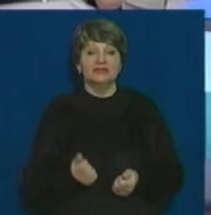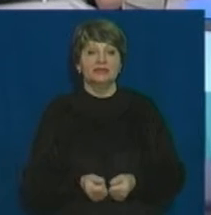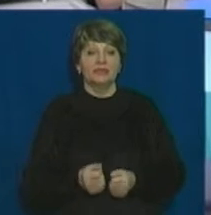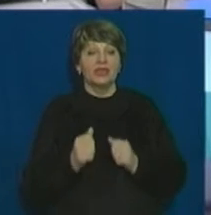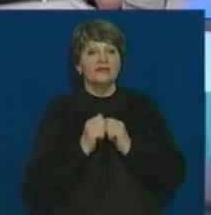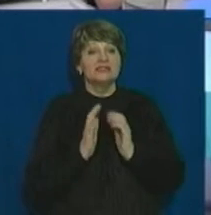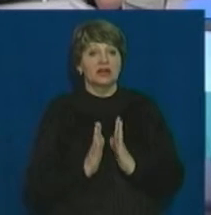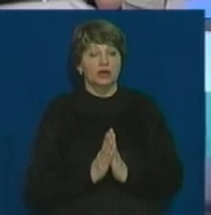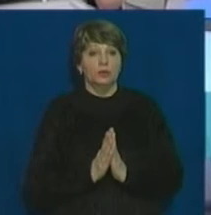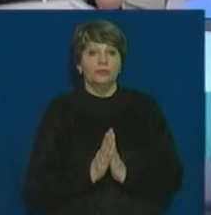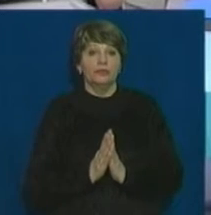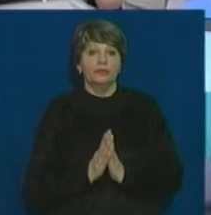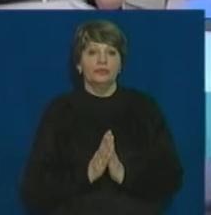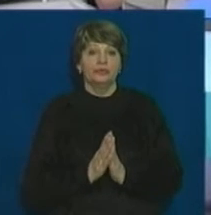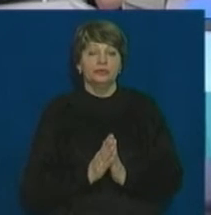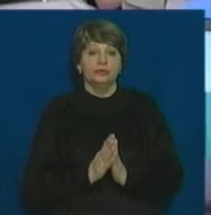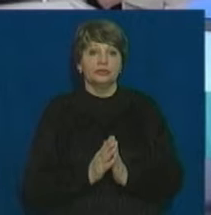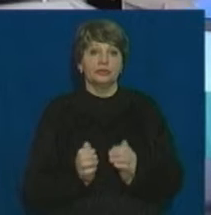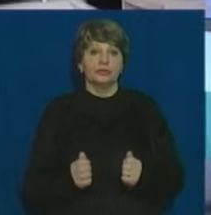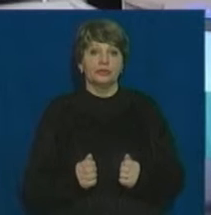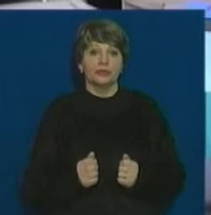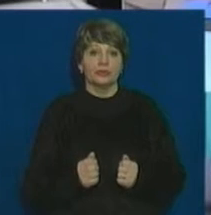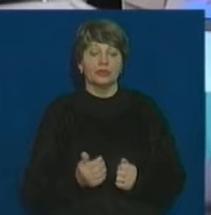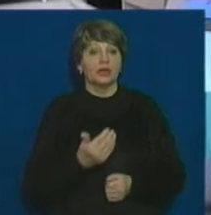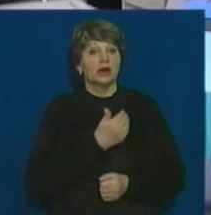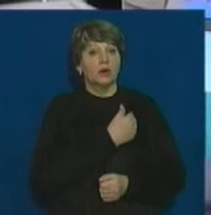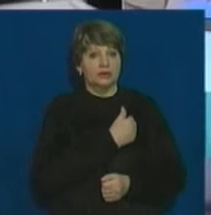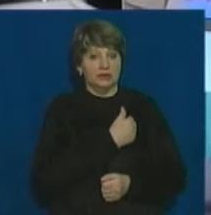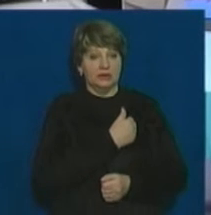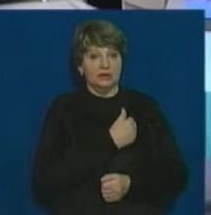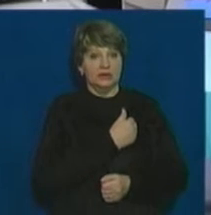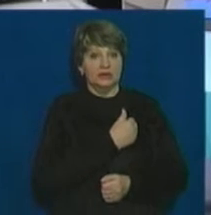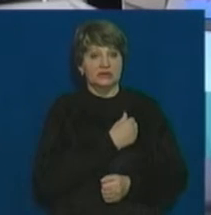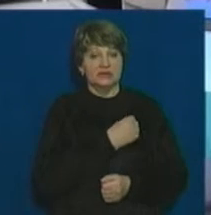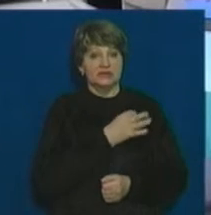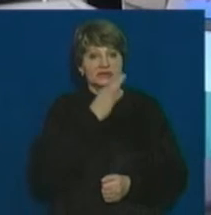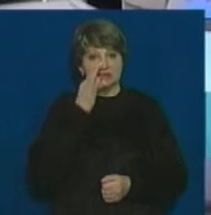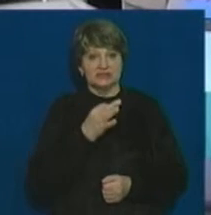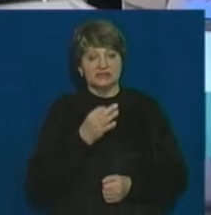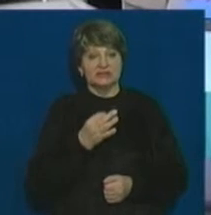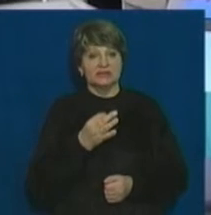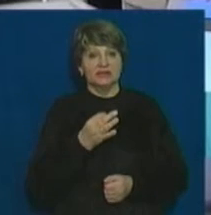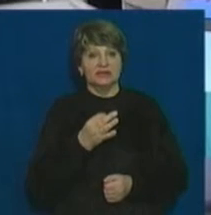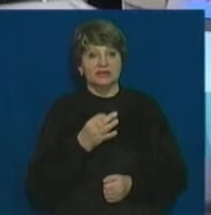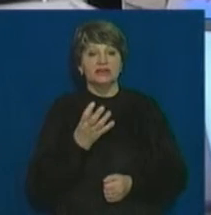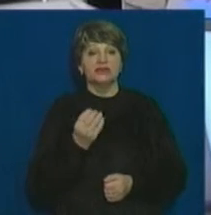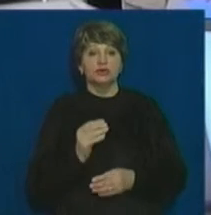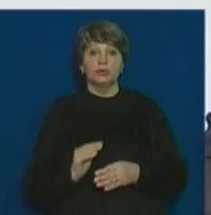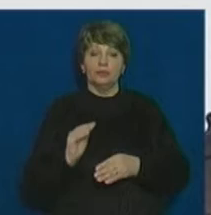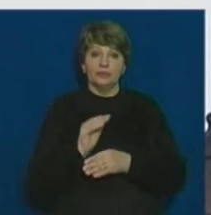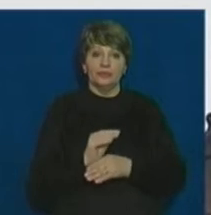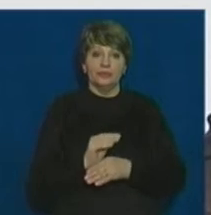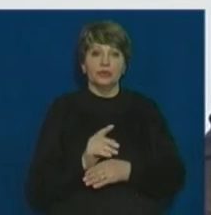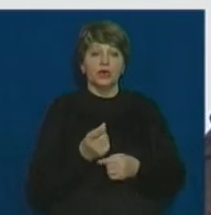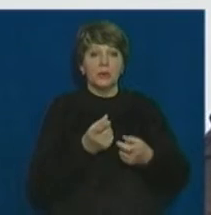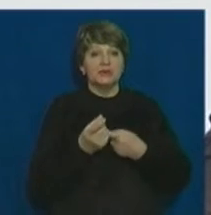Загалом, перш ніж відповісти на це питання, хотіла ще з приводу попереднього репліку сказати про